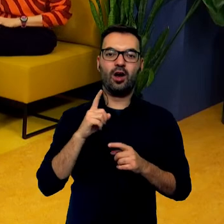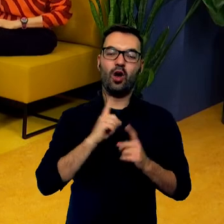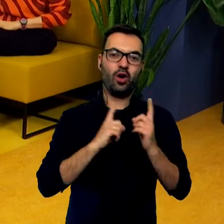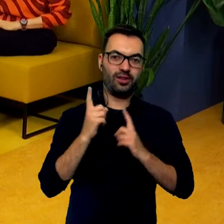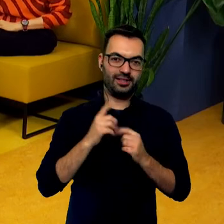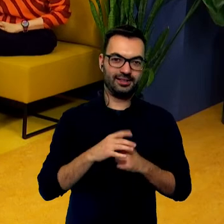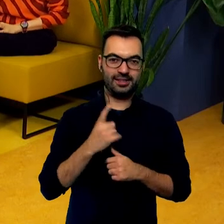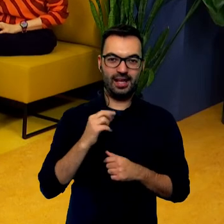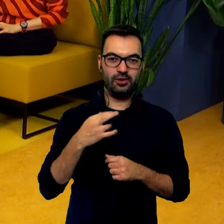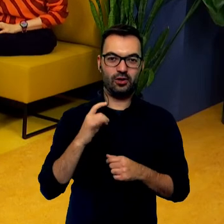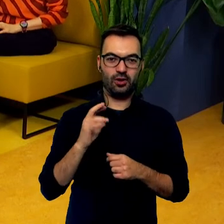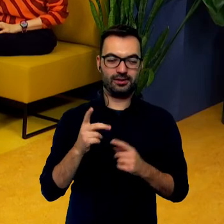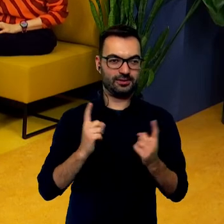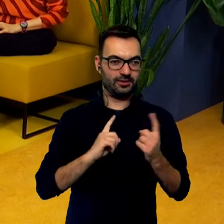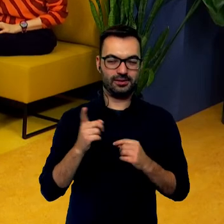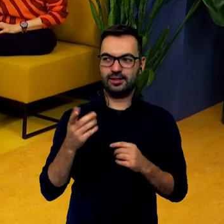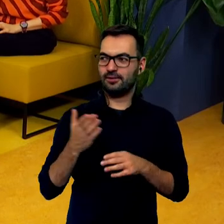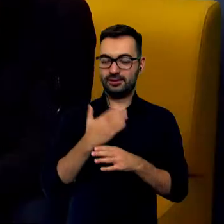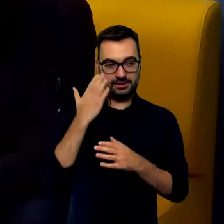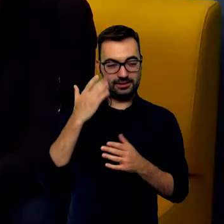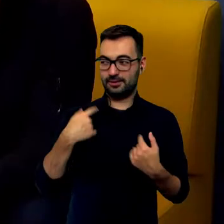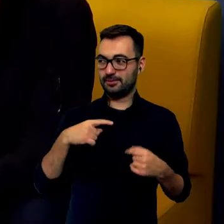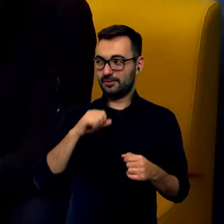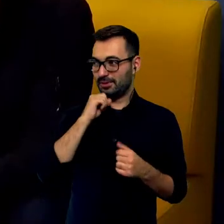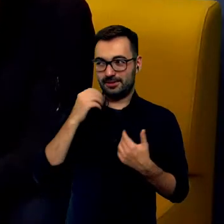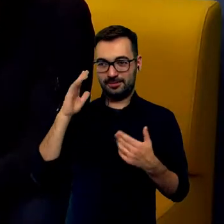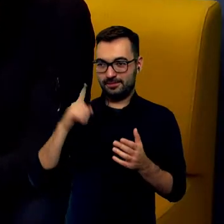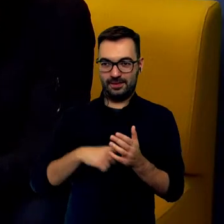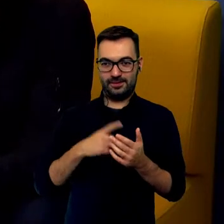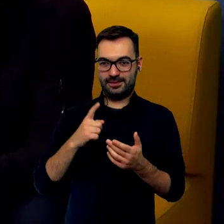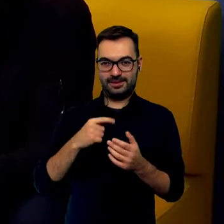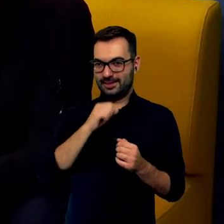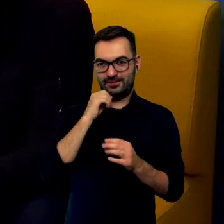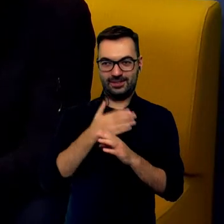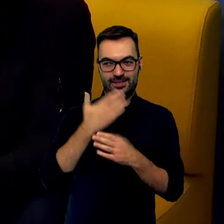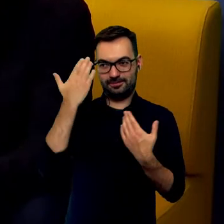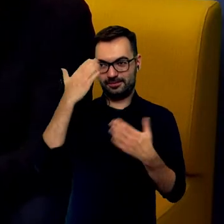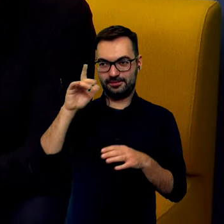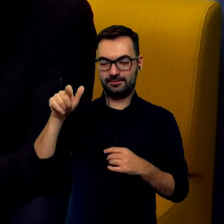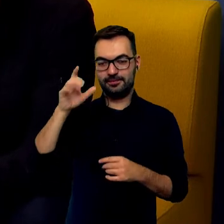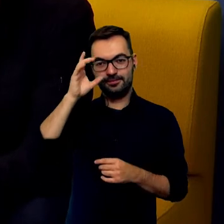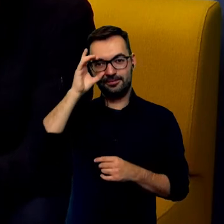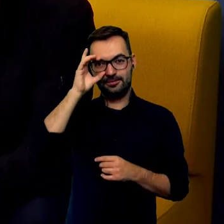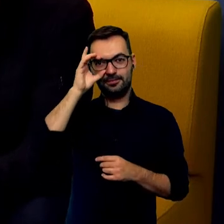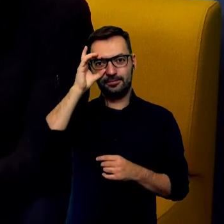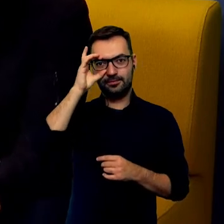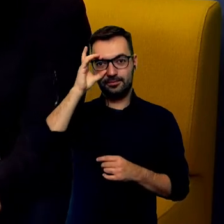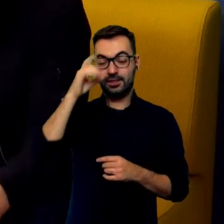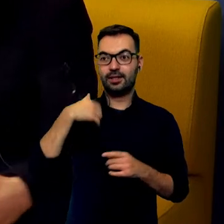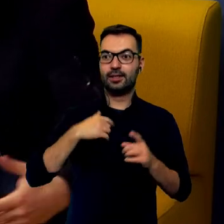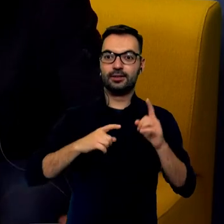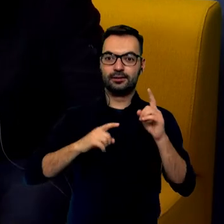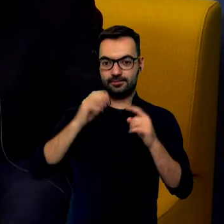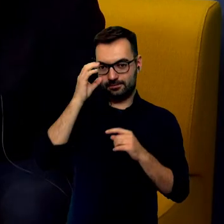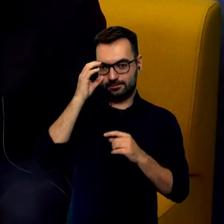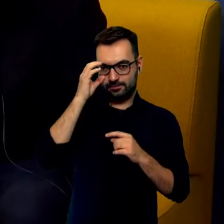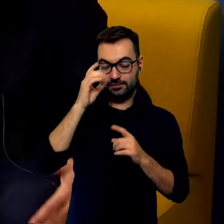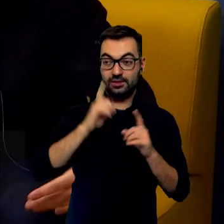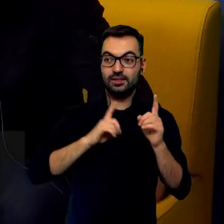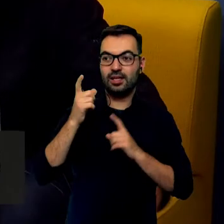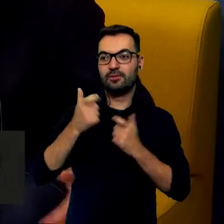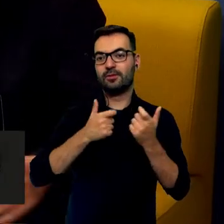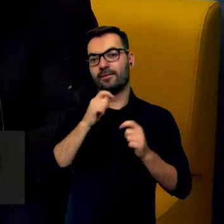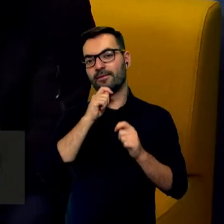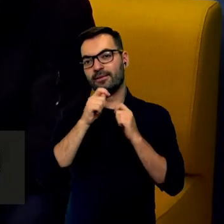wy się znaliście wcześniej jakoś nie, dobrze? Nie, właśnie nie znaliśmy się w ogóle. Znaczy ja czasami robiłem wywiady z